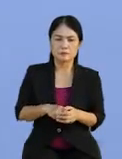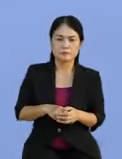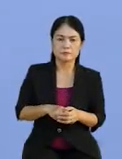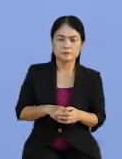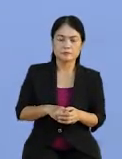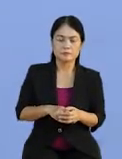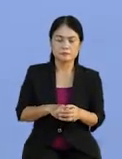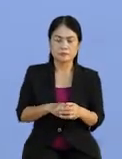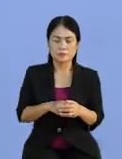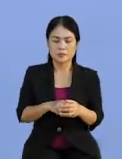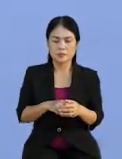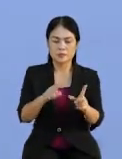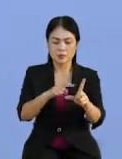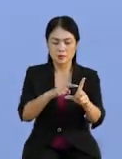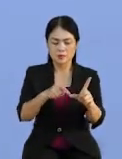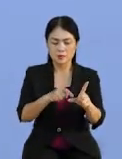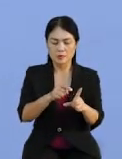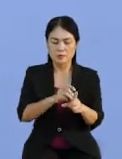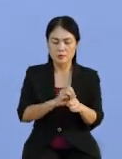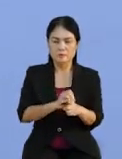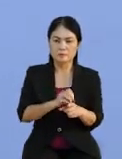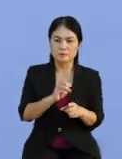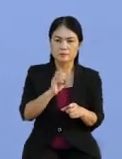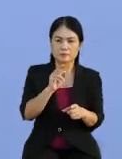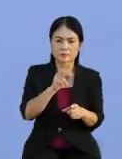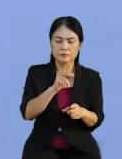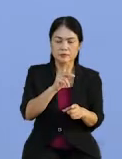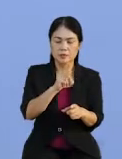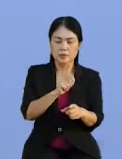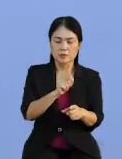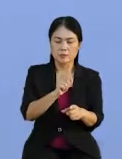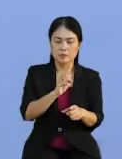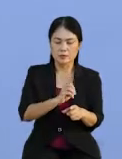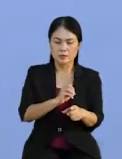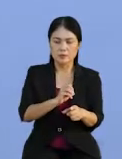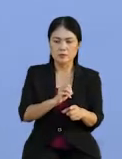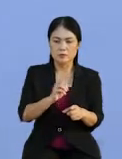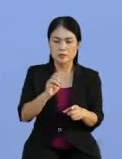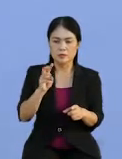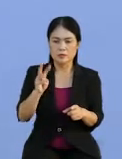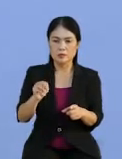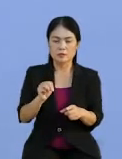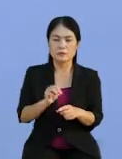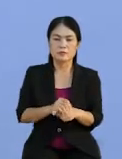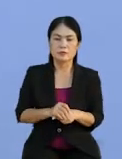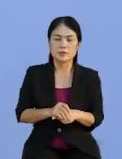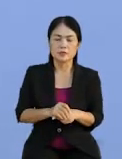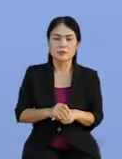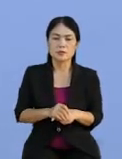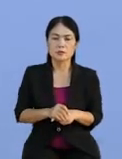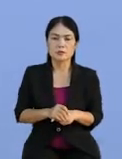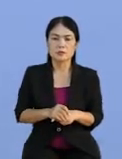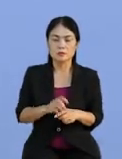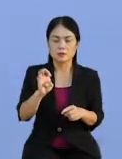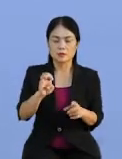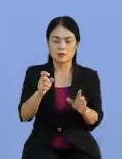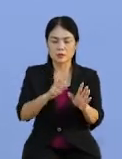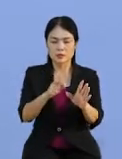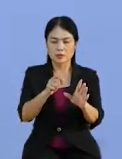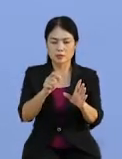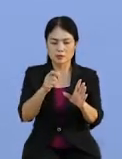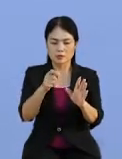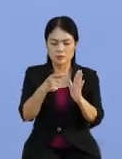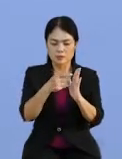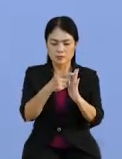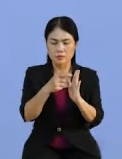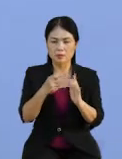ở cổng phu này mùng cứ mùng M O N đọc bây dương cú tới lỡ nè ông có thân ưu mùi tiết đã cắt cho đông tiền pi này mùng đòi